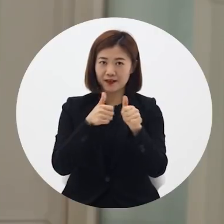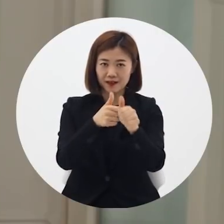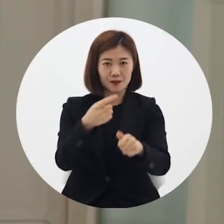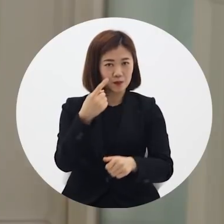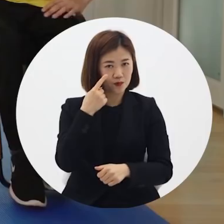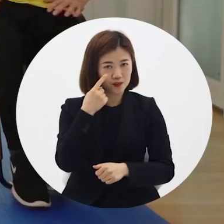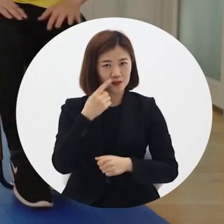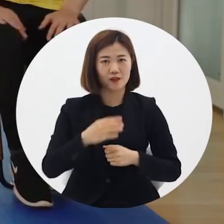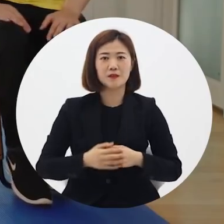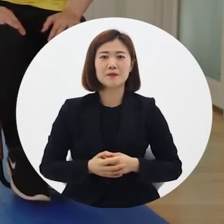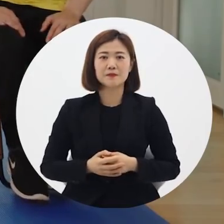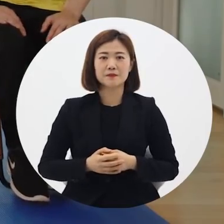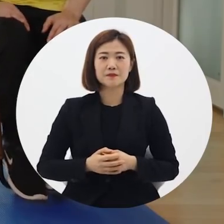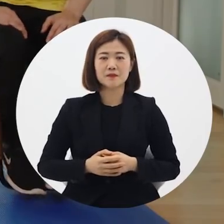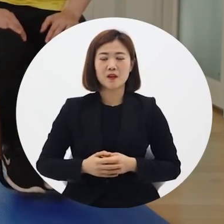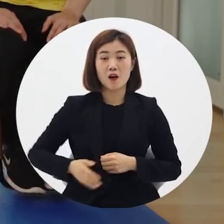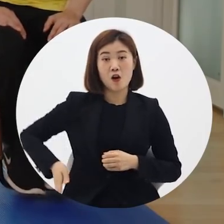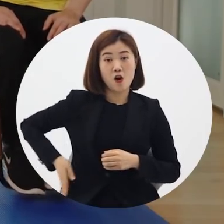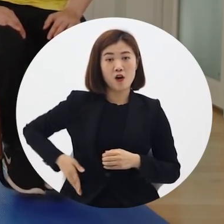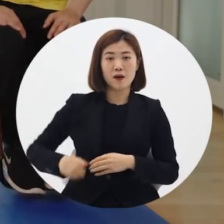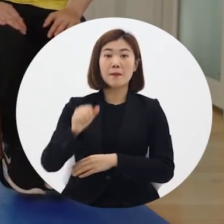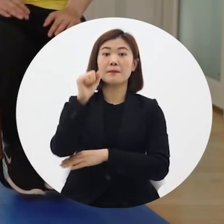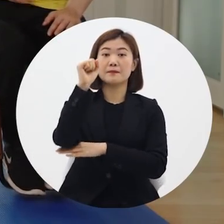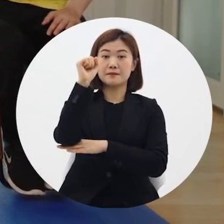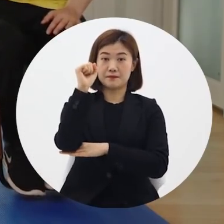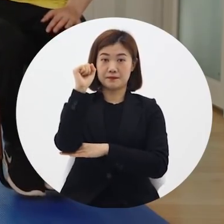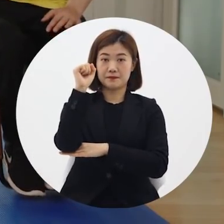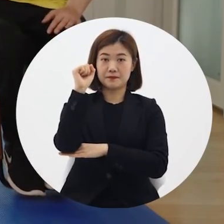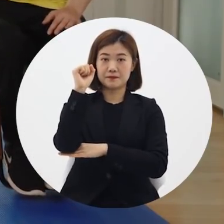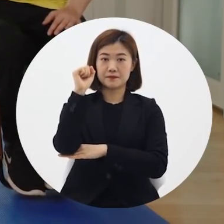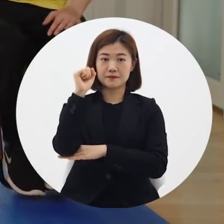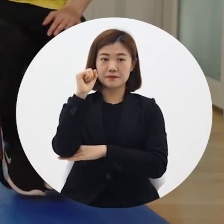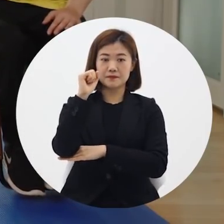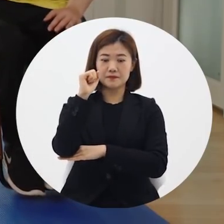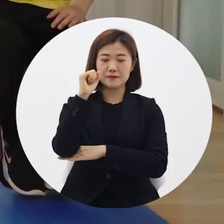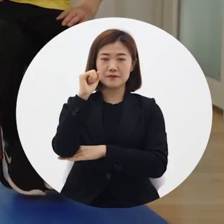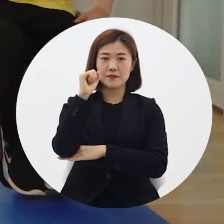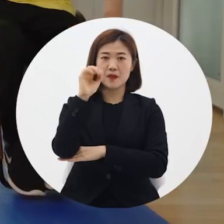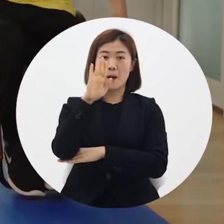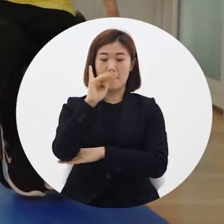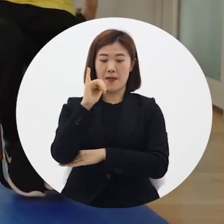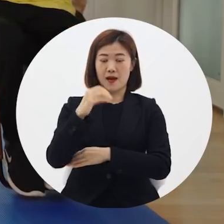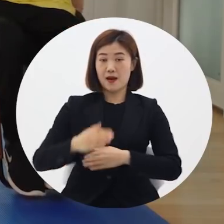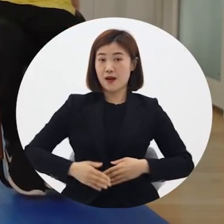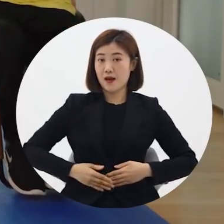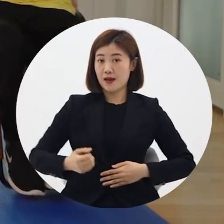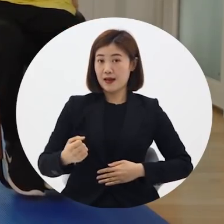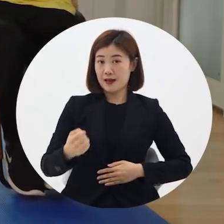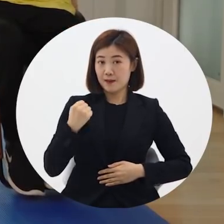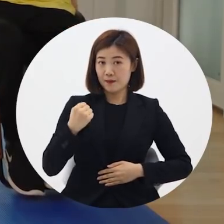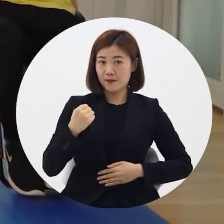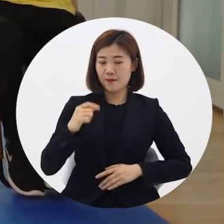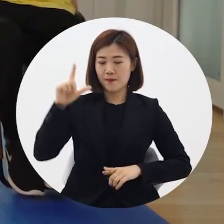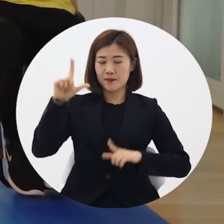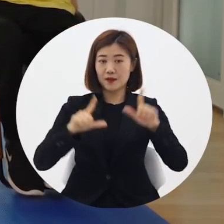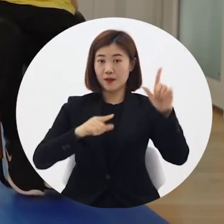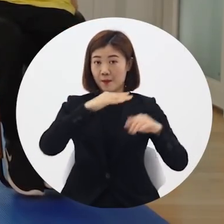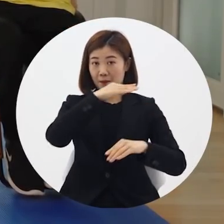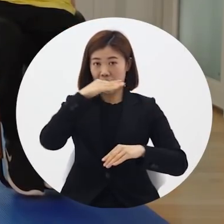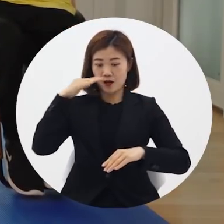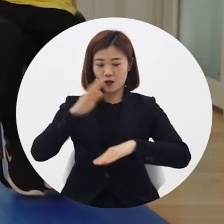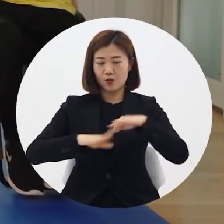보시죠. 허리를 곧게 핀 상태에서 복부에 긴장감을 주시고 자세를 잡으신 상태에서 팔을